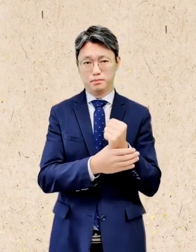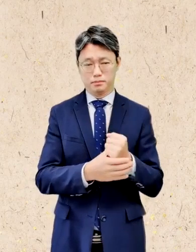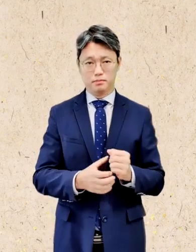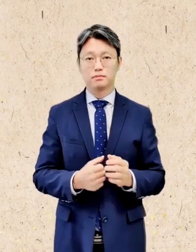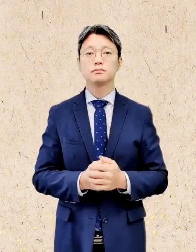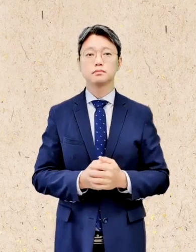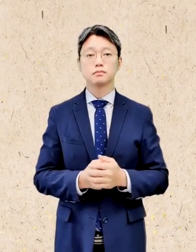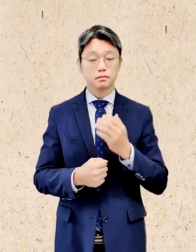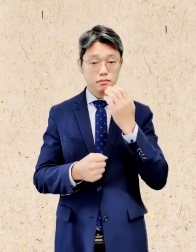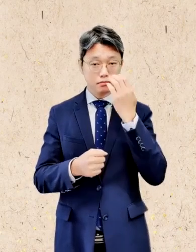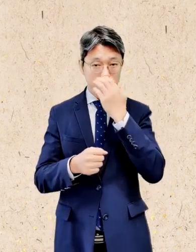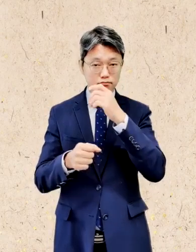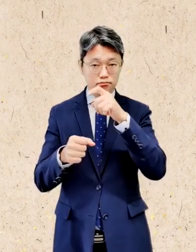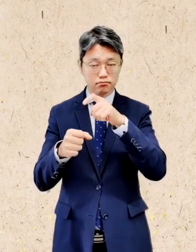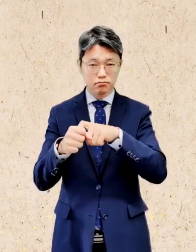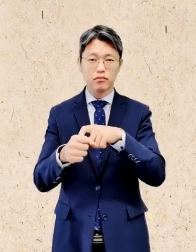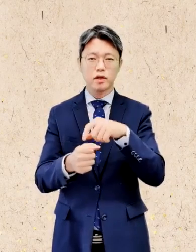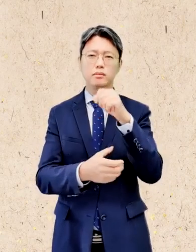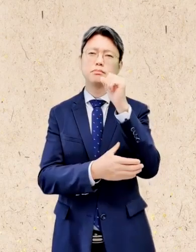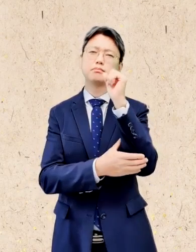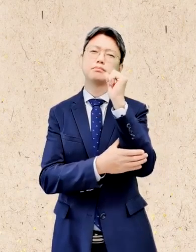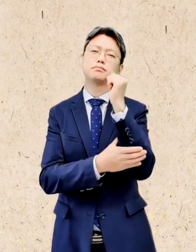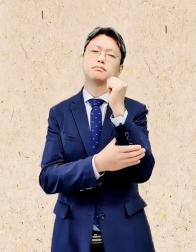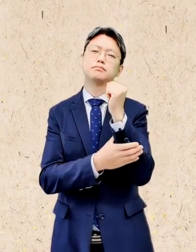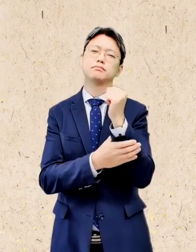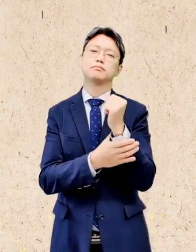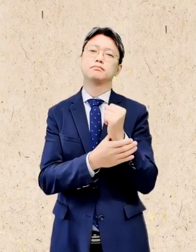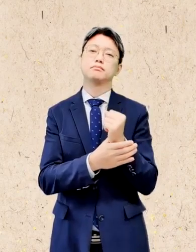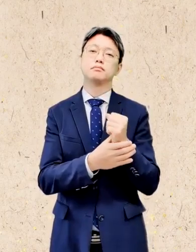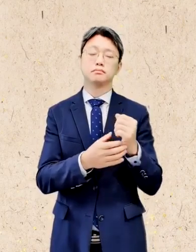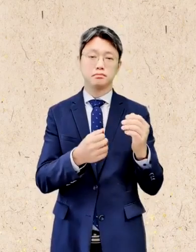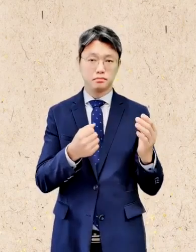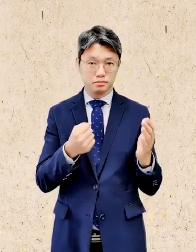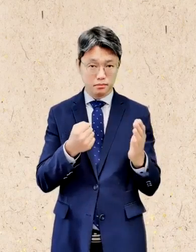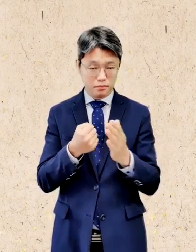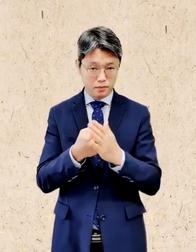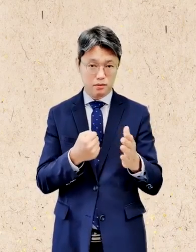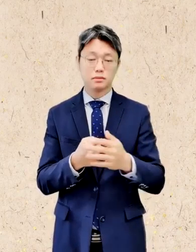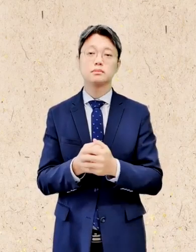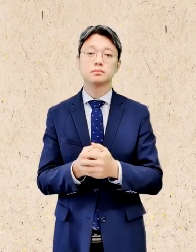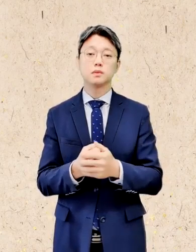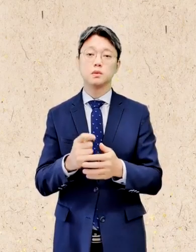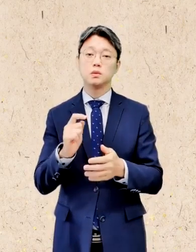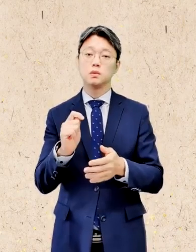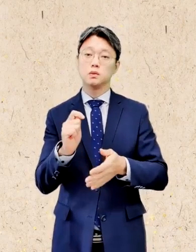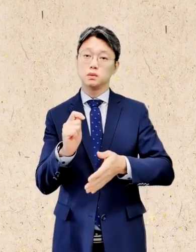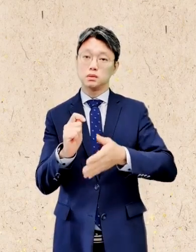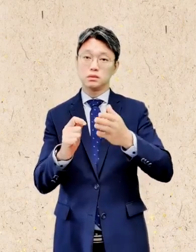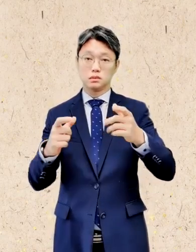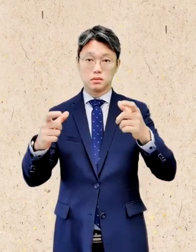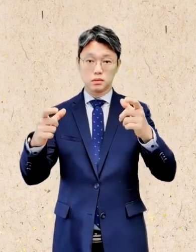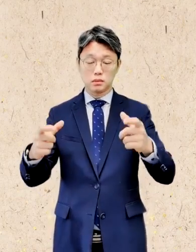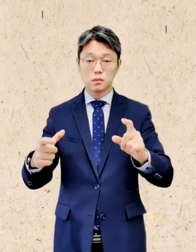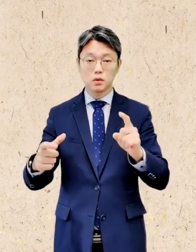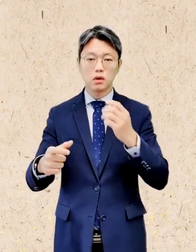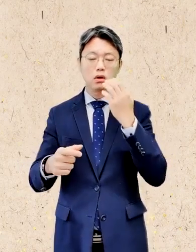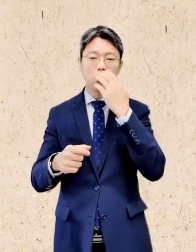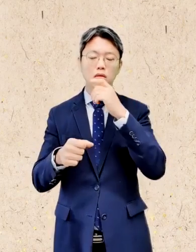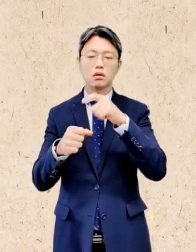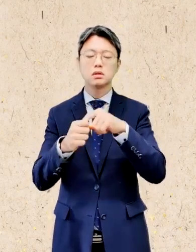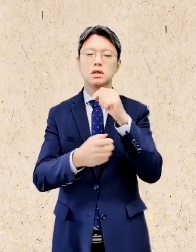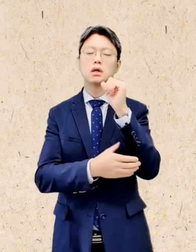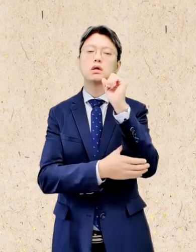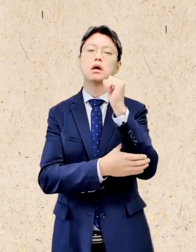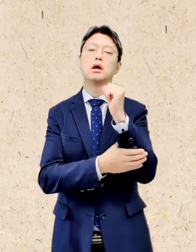사람처럼 행한다는 말은 성적으로 부더덕하다라는 말로 사용될 정도로 고린도는 성적으로